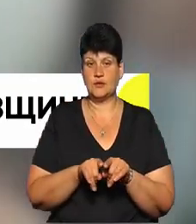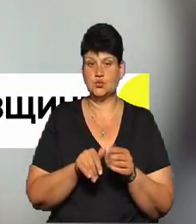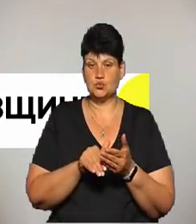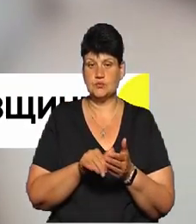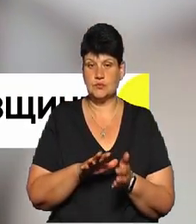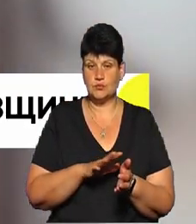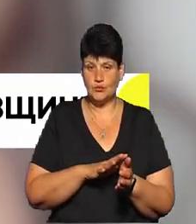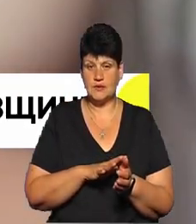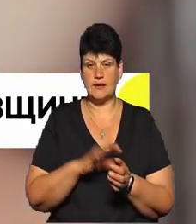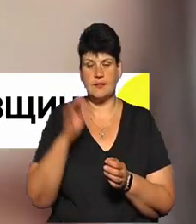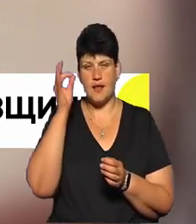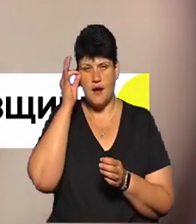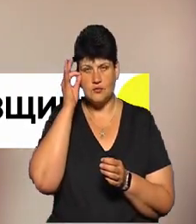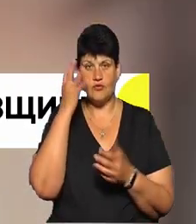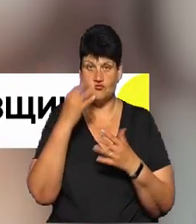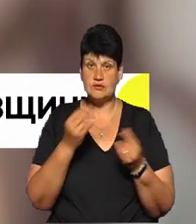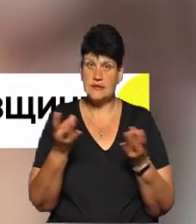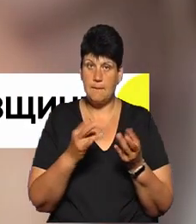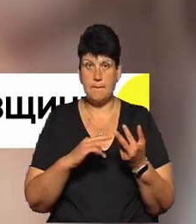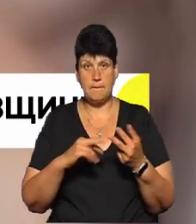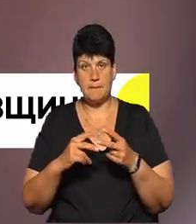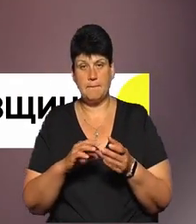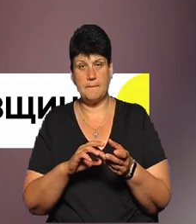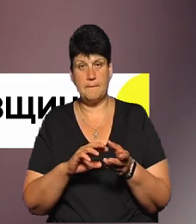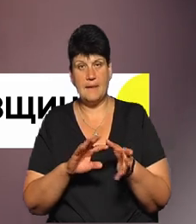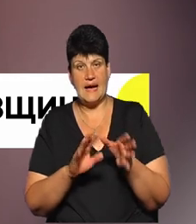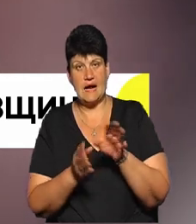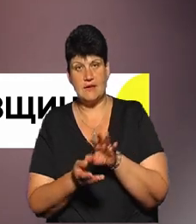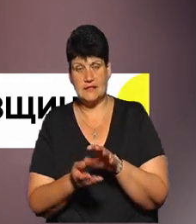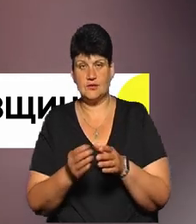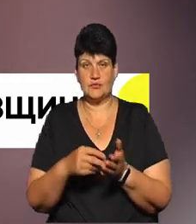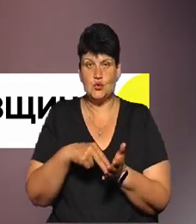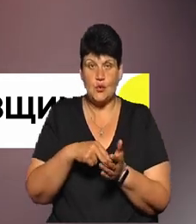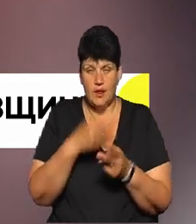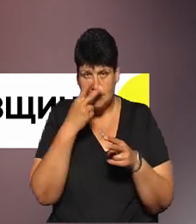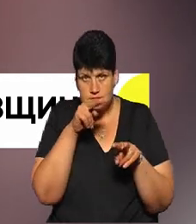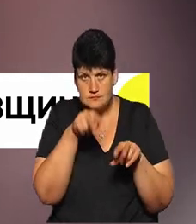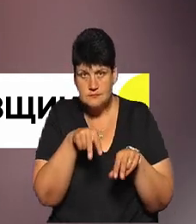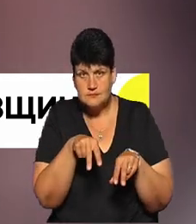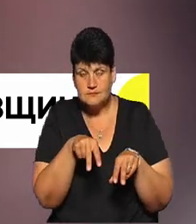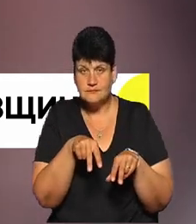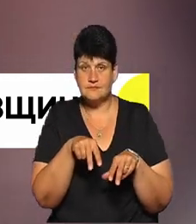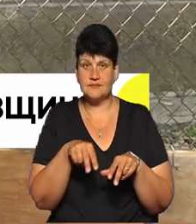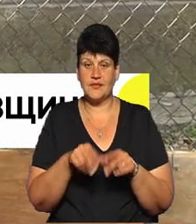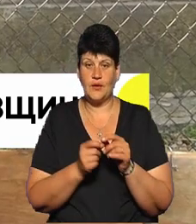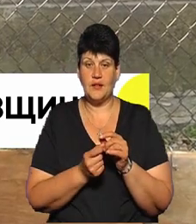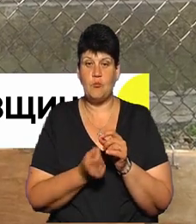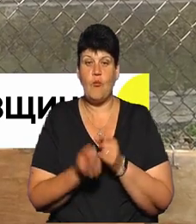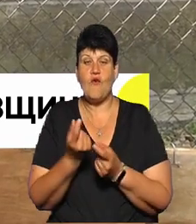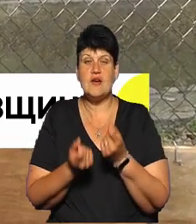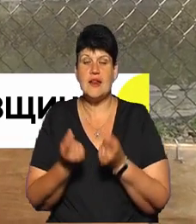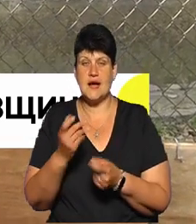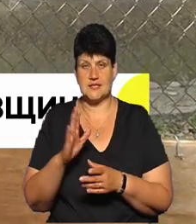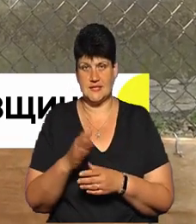там нагадували мені, що мама вже час перевертати. То вони стояли зранку всі над інкубатором, коли ж вони повилазять.